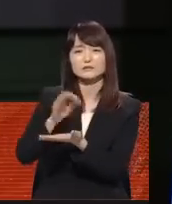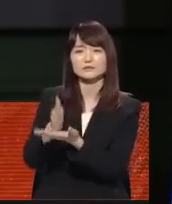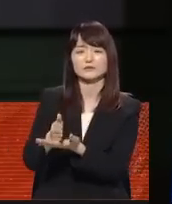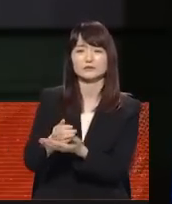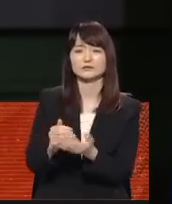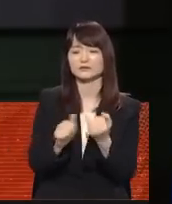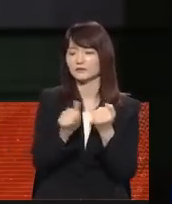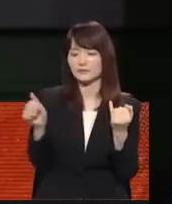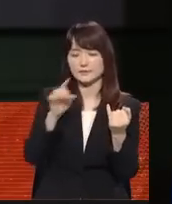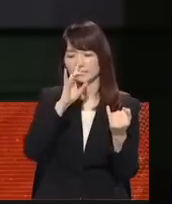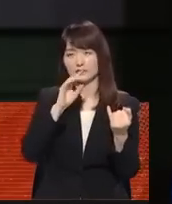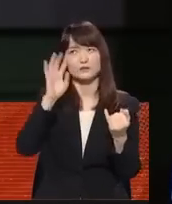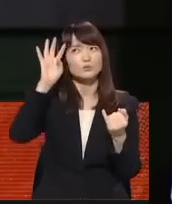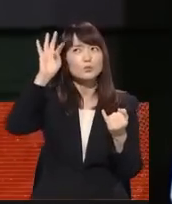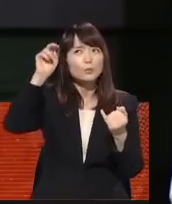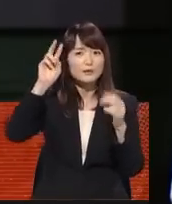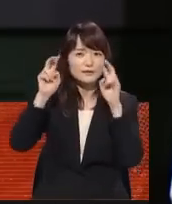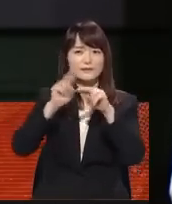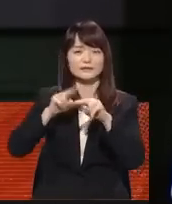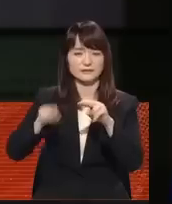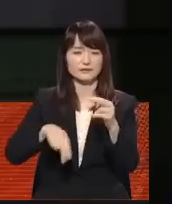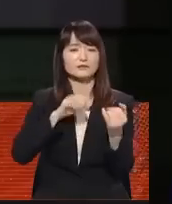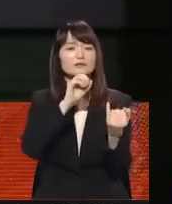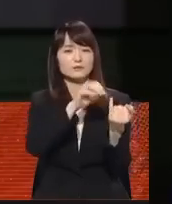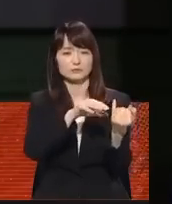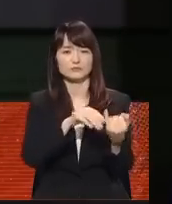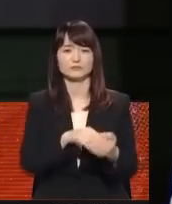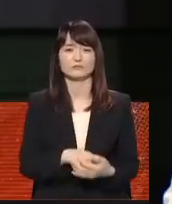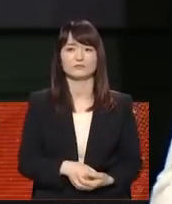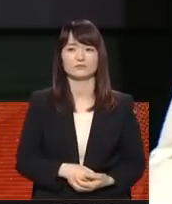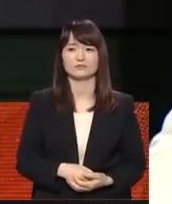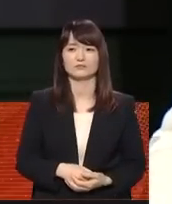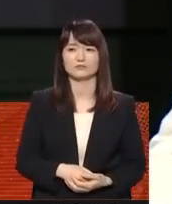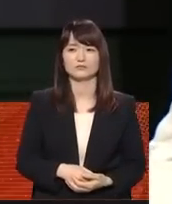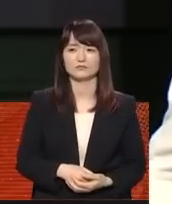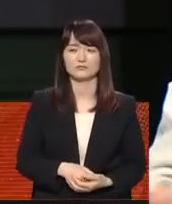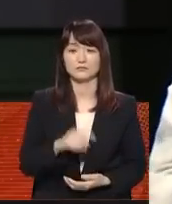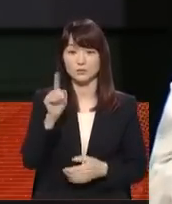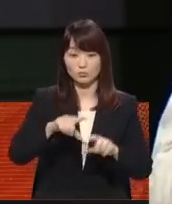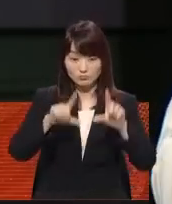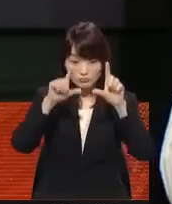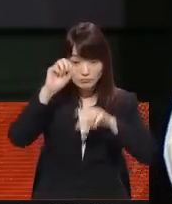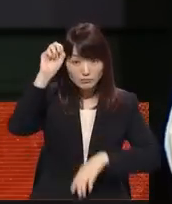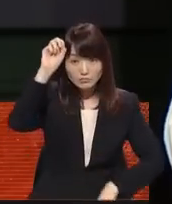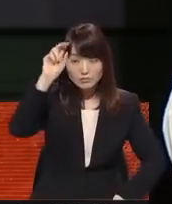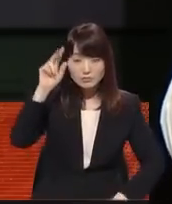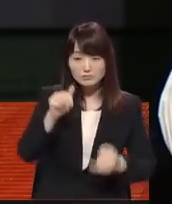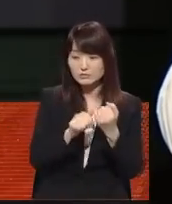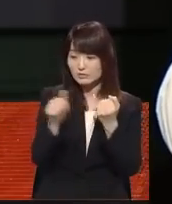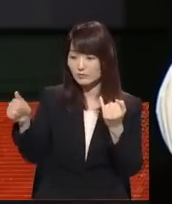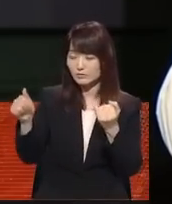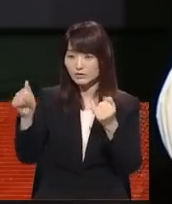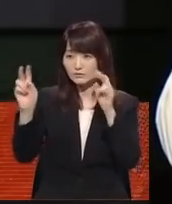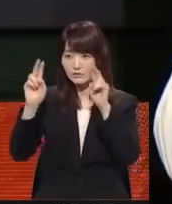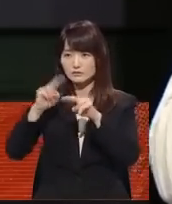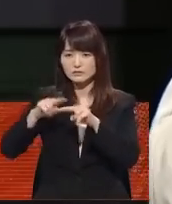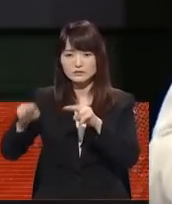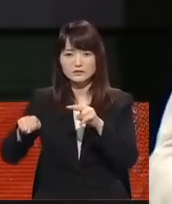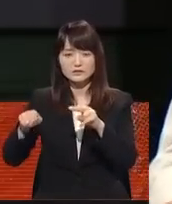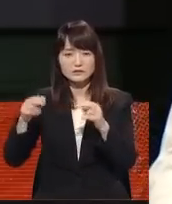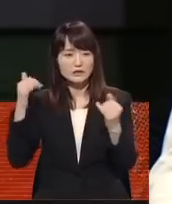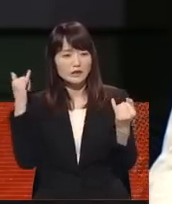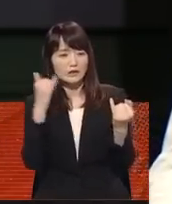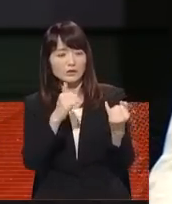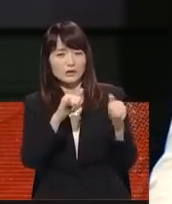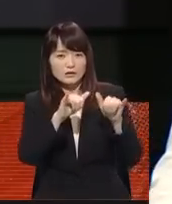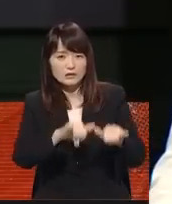안 되겠다 나 조만간 정말 퇴사해야겠다 이렇게 얘기를 한다고 합니다이 진씨는 또 어느 날 갑자기 남편이 퇴사했다고 연락 올까 봐 조마조마한